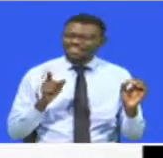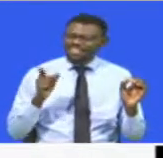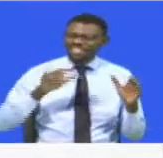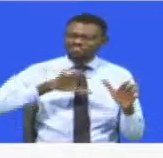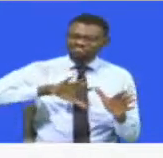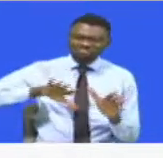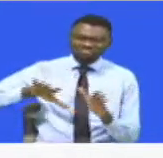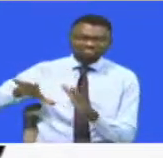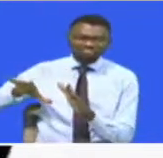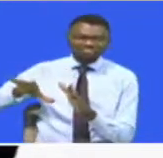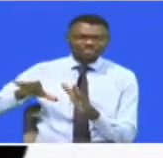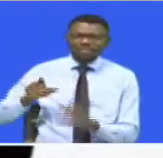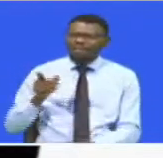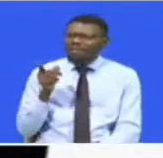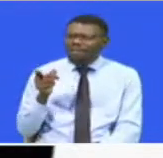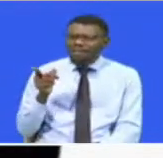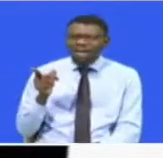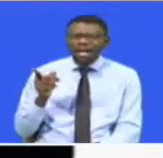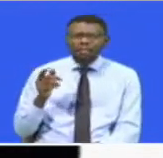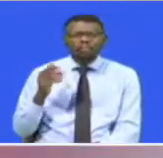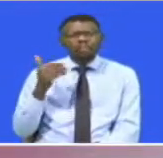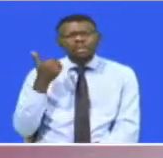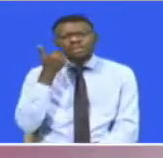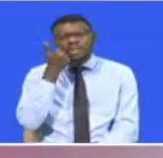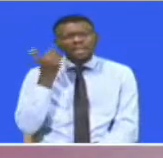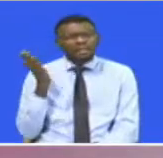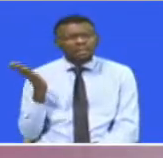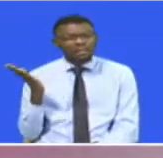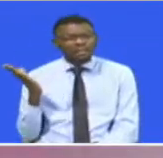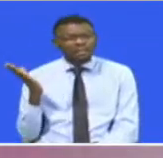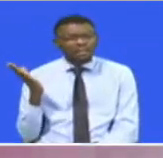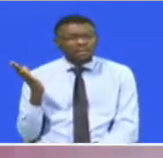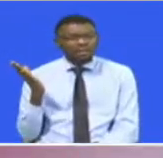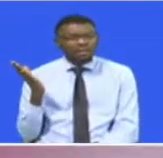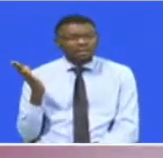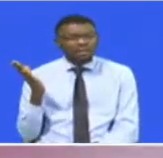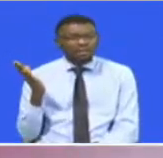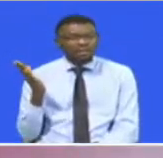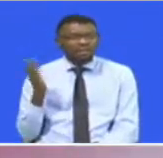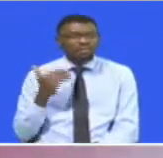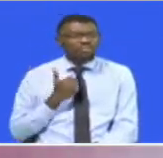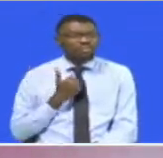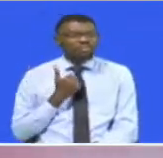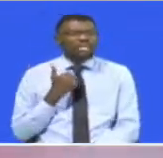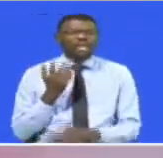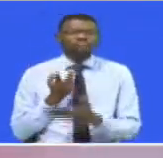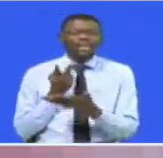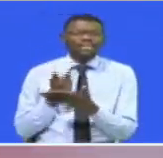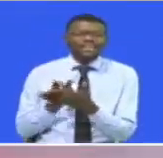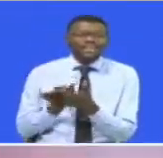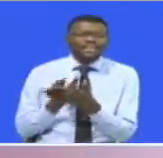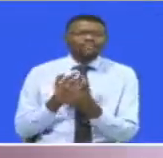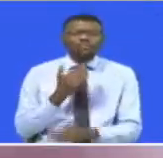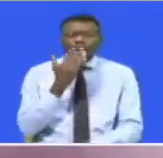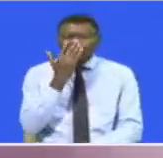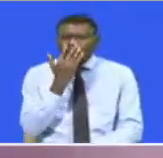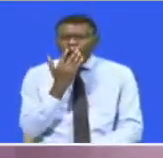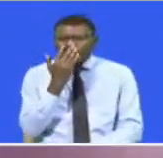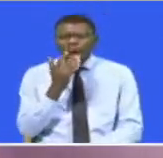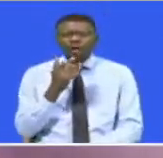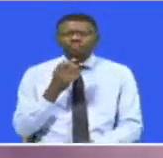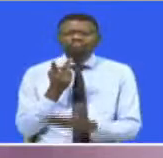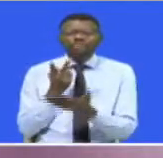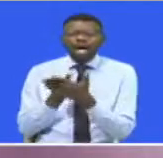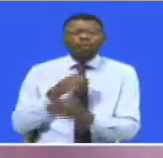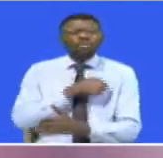Tukiachana na hayo, kuna mgonjwa wa Mirindimo. Nilishikwa na home nikazidiwa nikalazwa, hata sasa hivi tunaongea niko hospitali